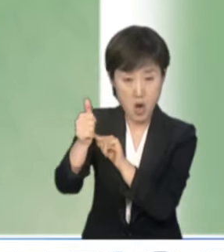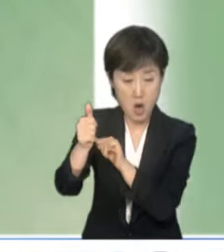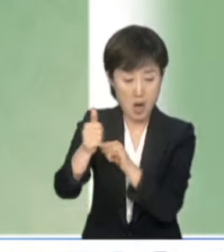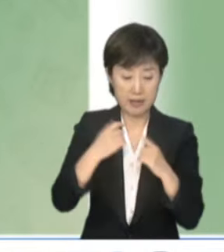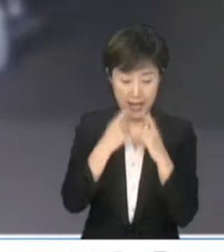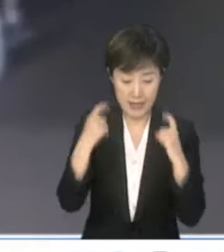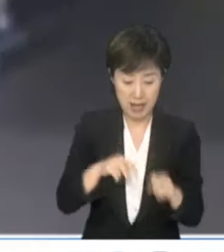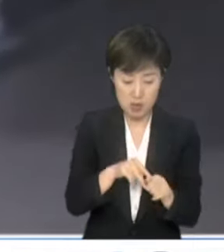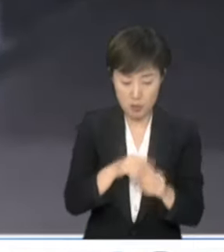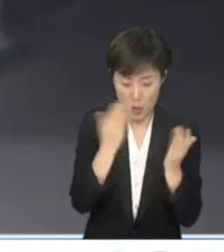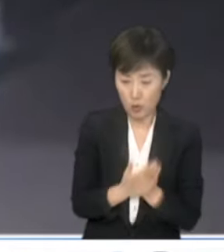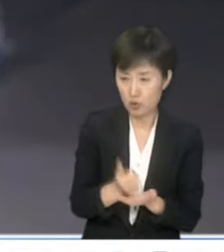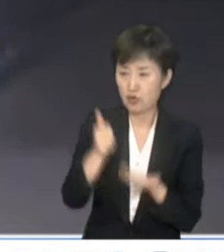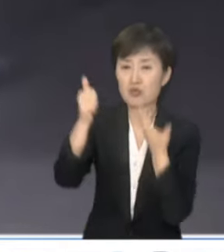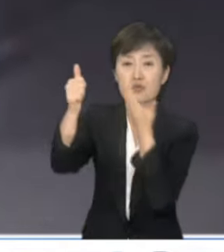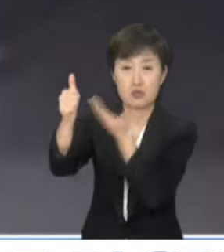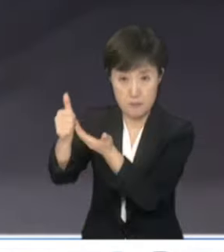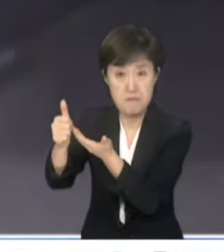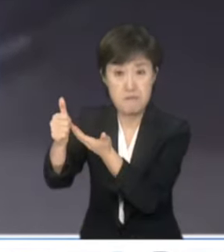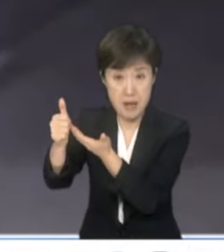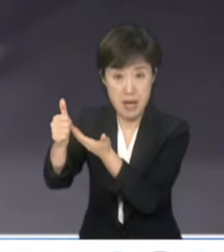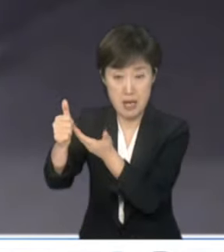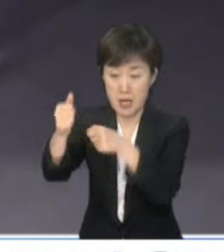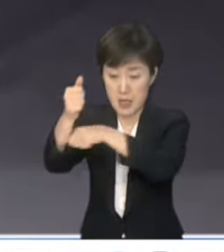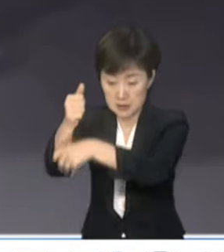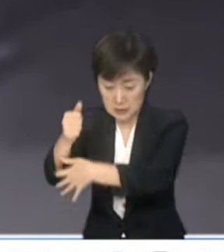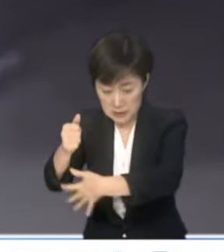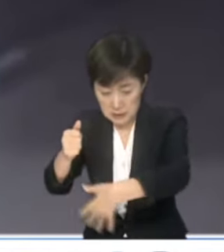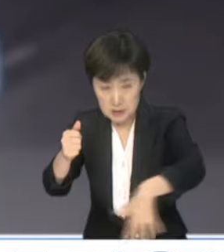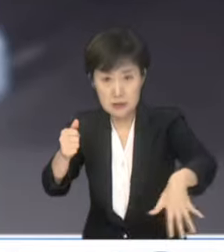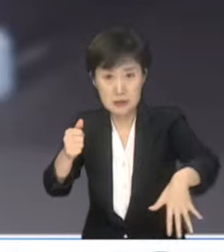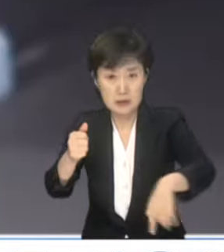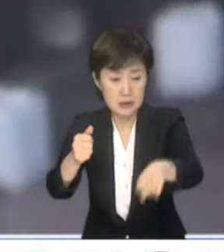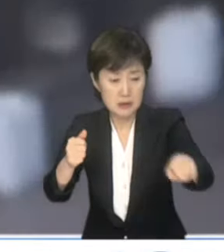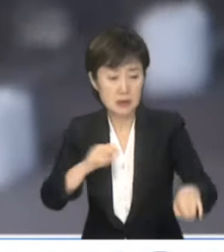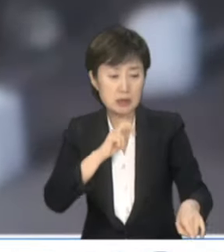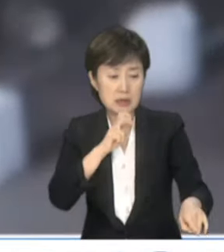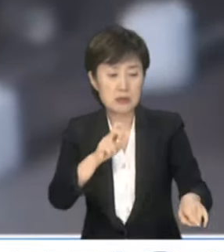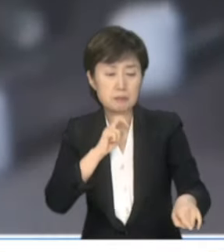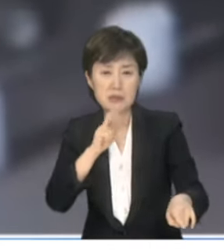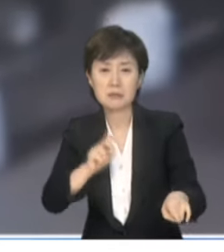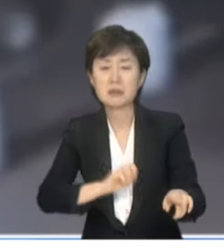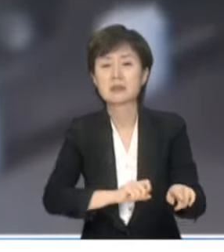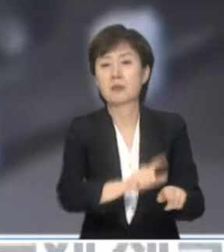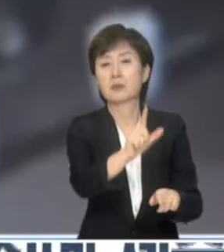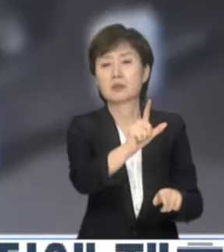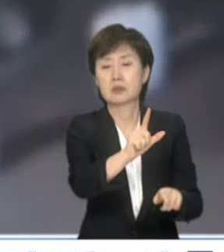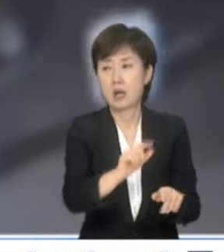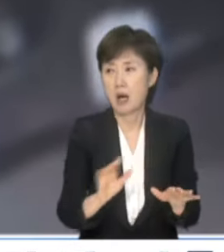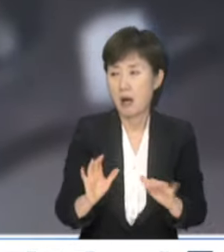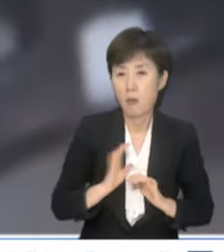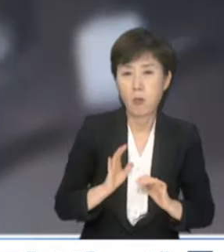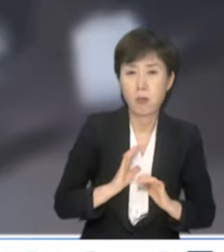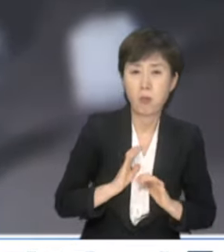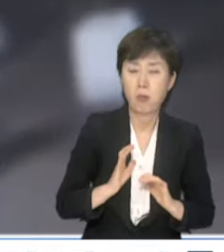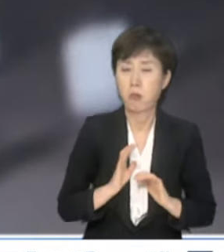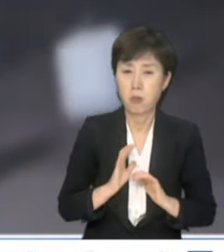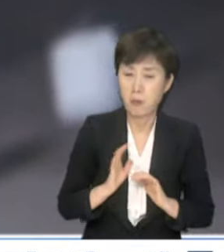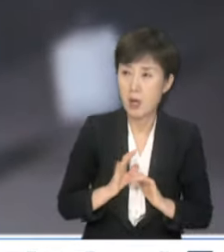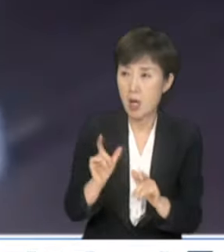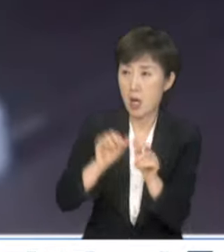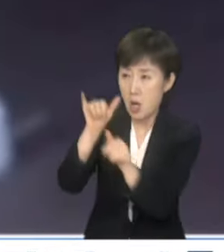정보가 넘겨갔을 때 이 말단에서 일하고 있는 우리나라 20대 사회 초년생들이 또 두려움에 떨어서 원치 않게 또